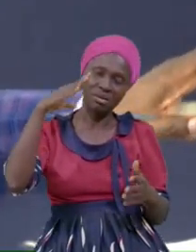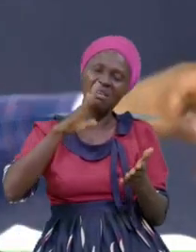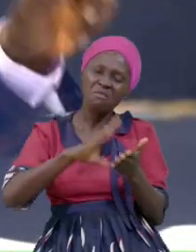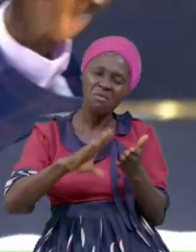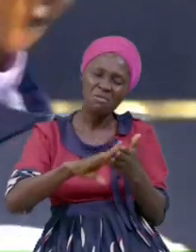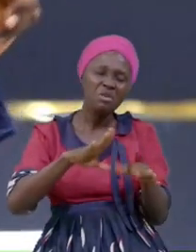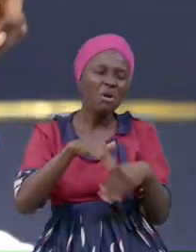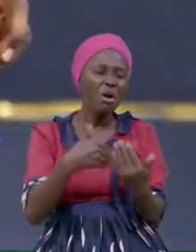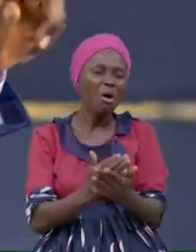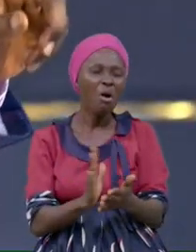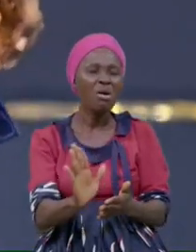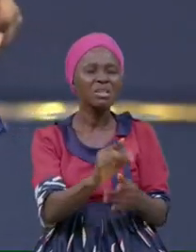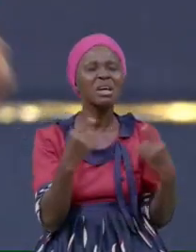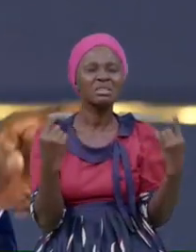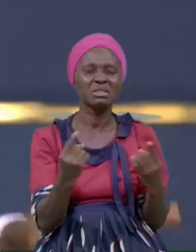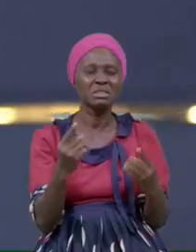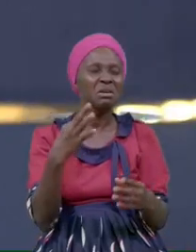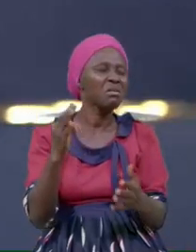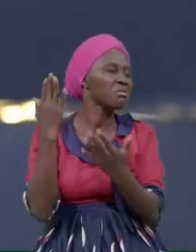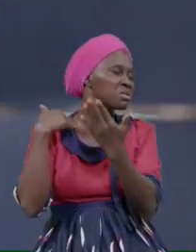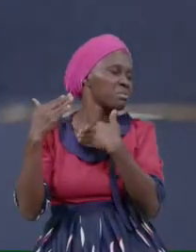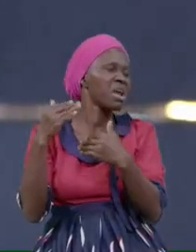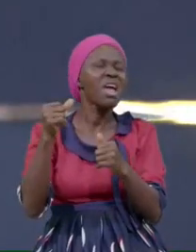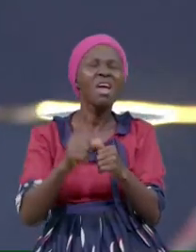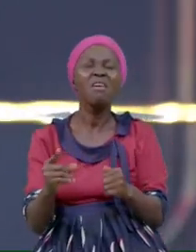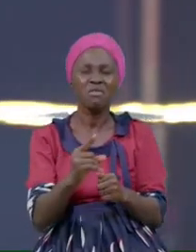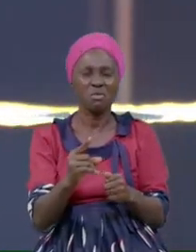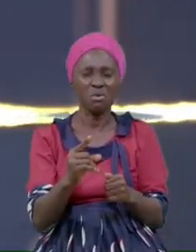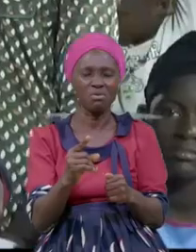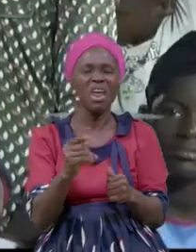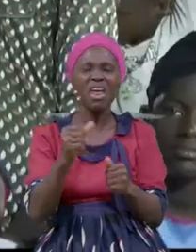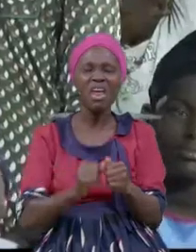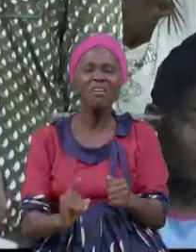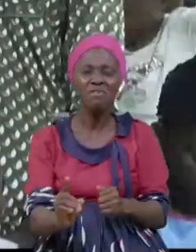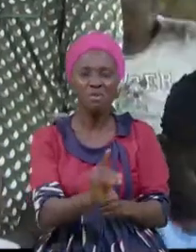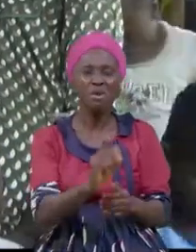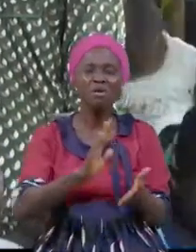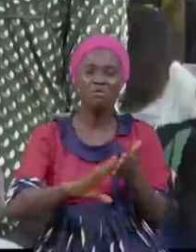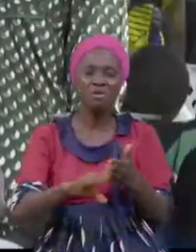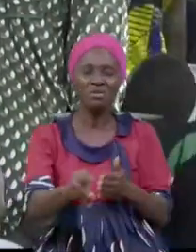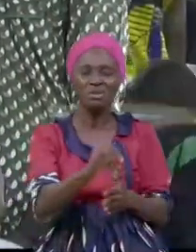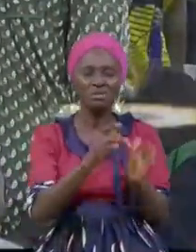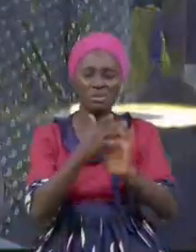pardonne tous les péchés du passé, pardonne-les au nom de Jésus.